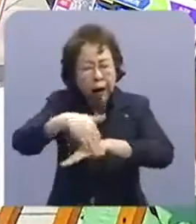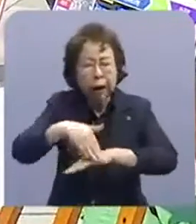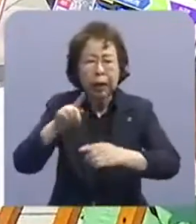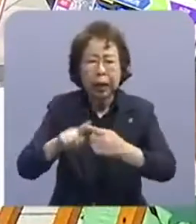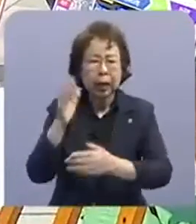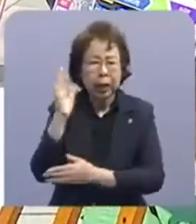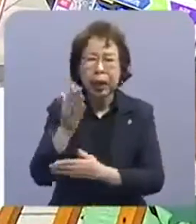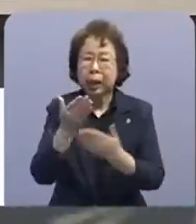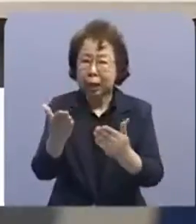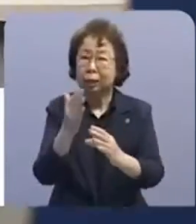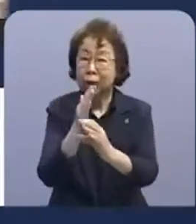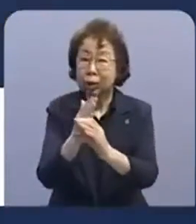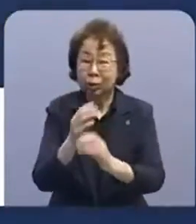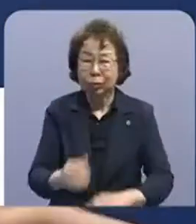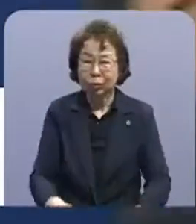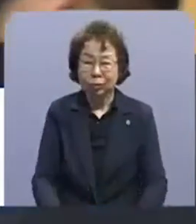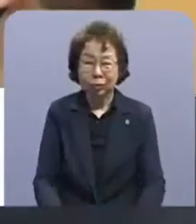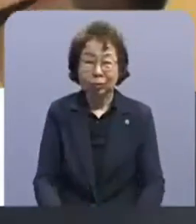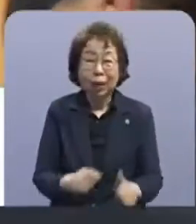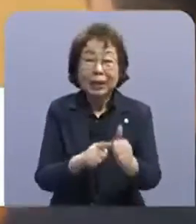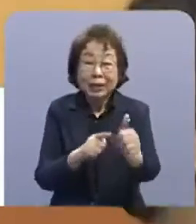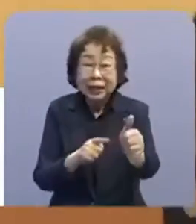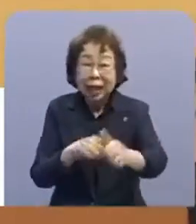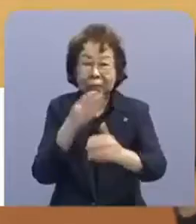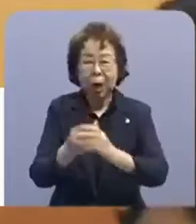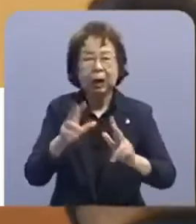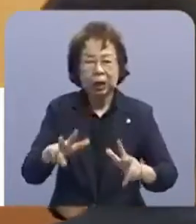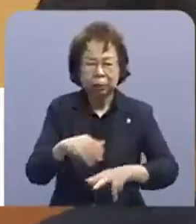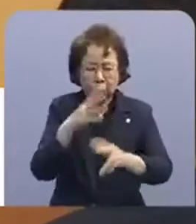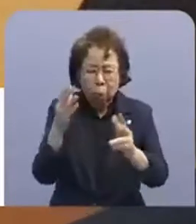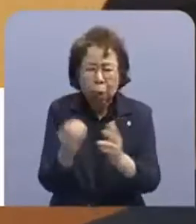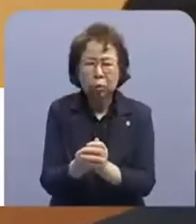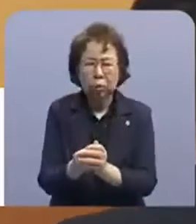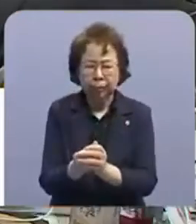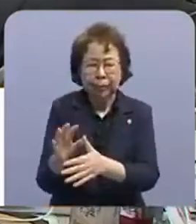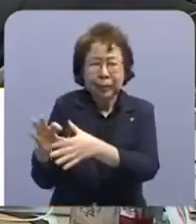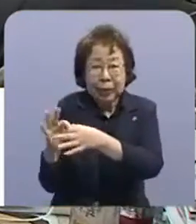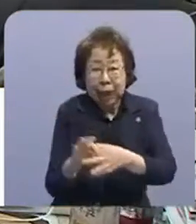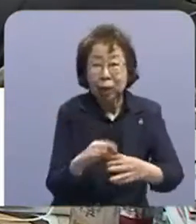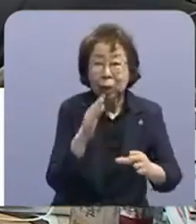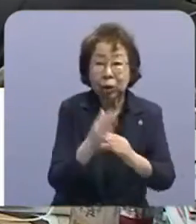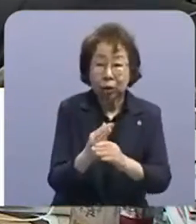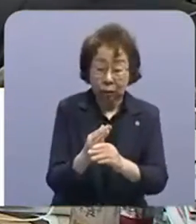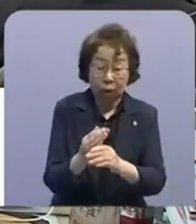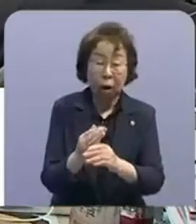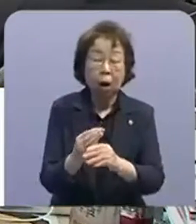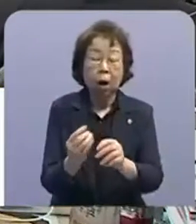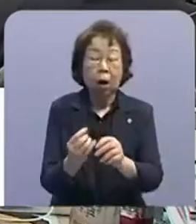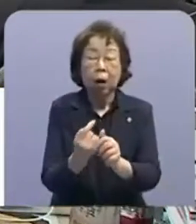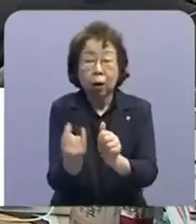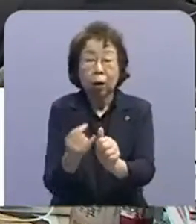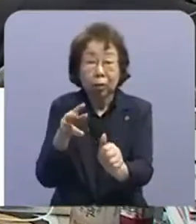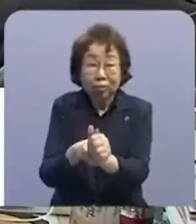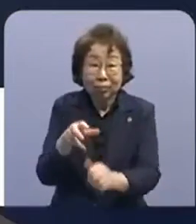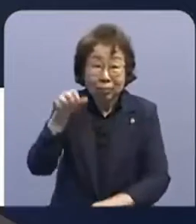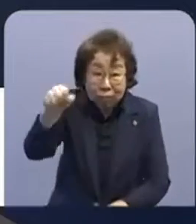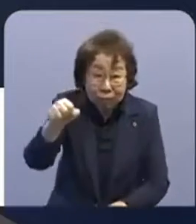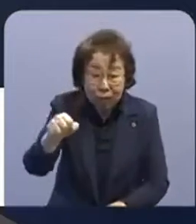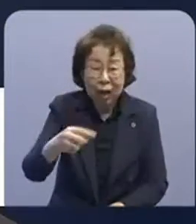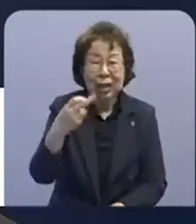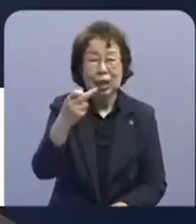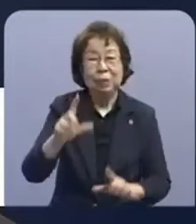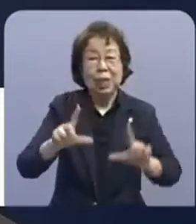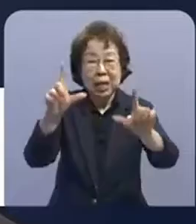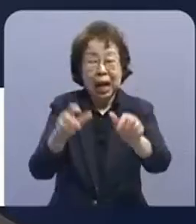내보이고 있습니다. 박 시장은 현직을 최대한 유지한 뒤 선관위 공식 후보 등록일인 오는